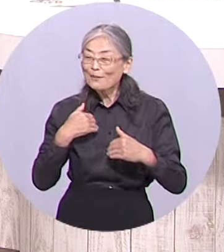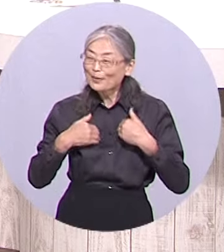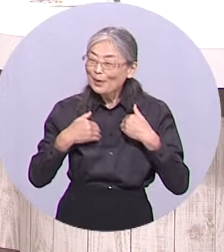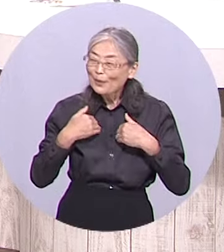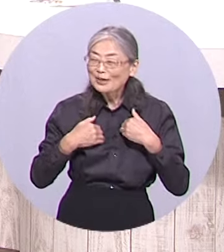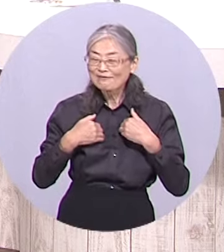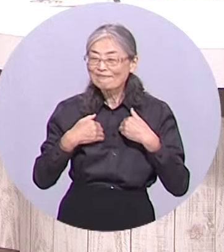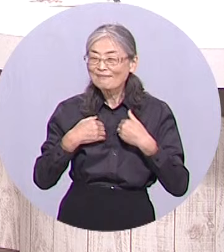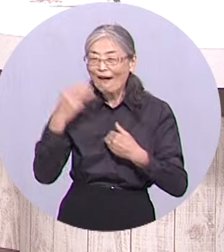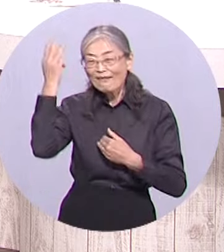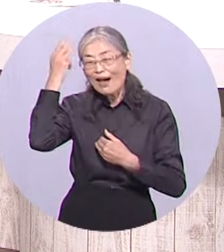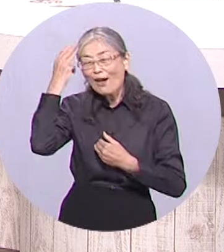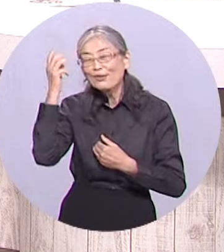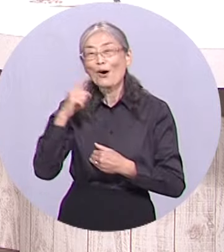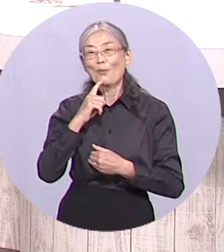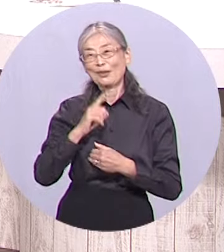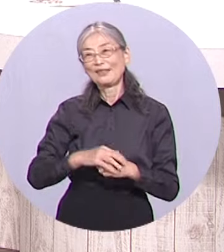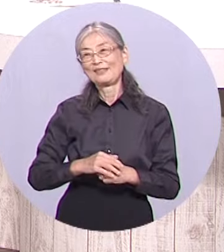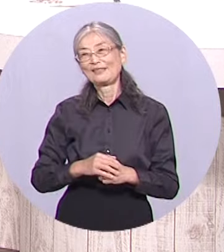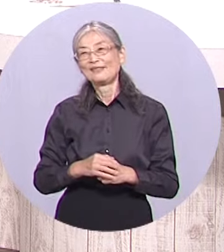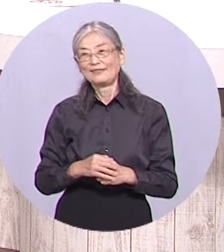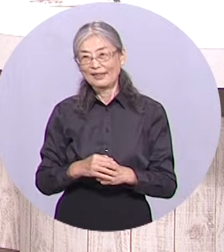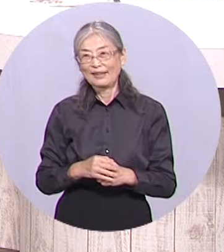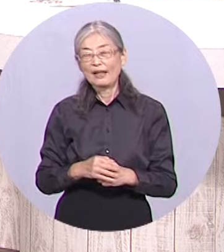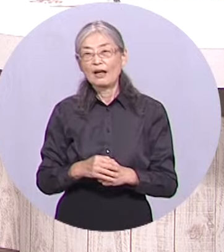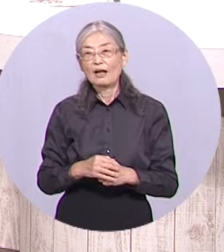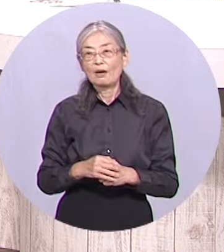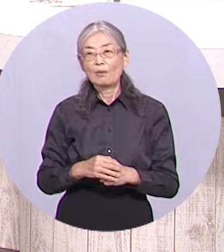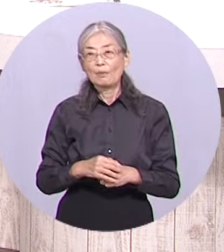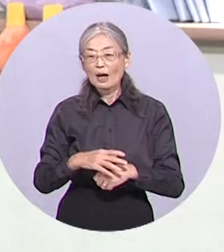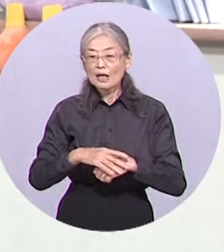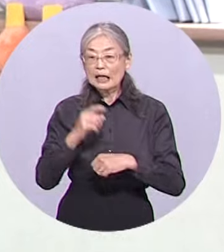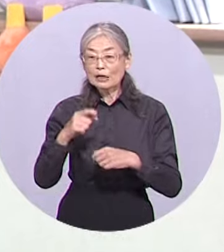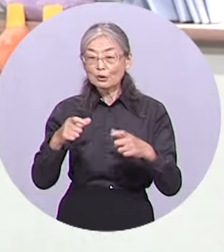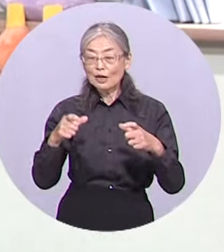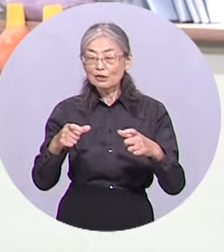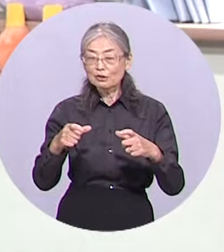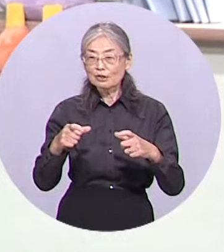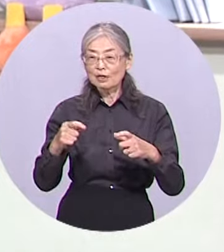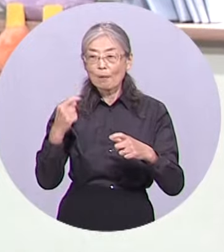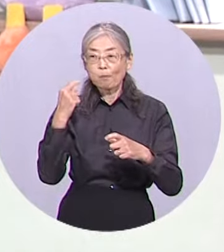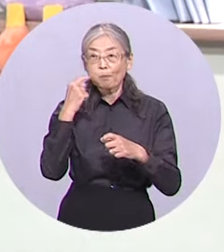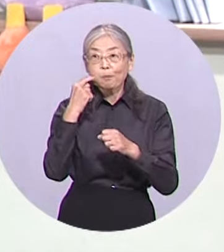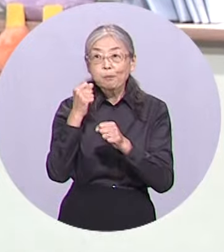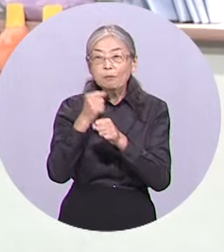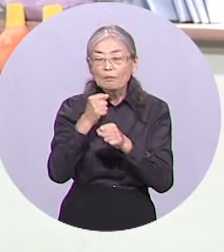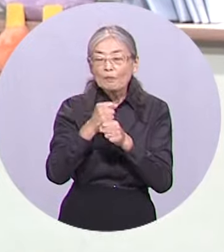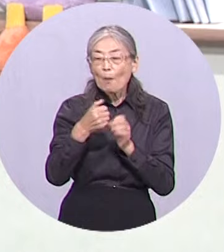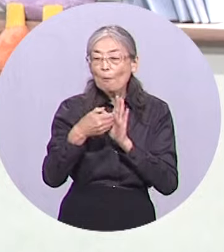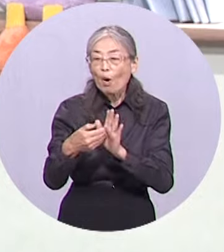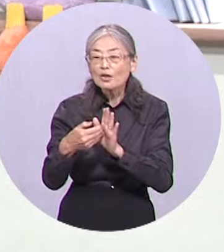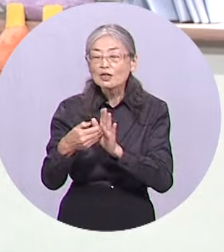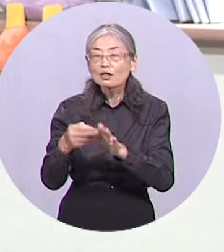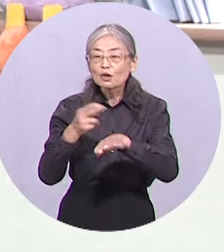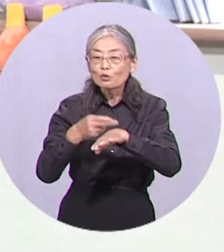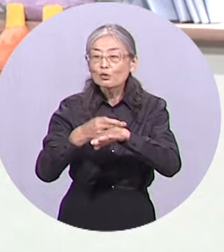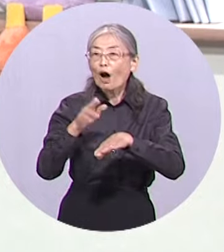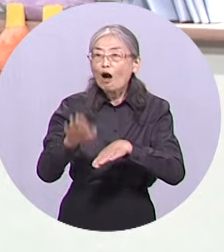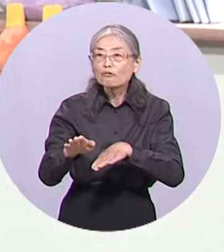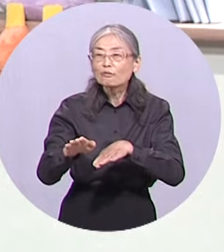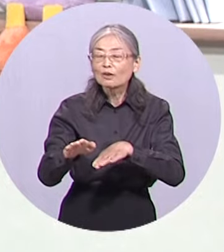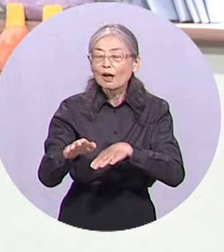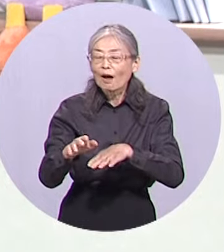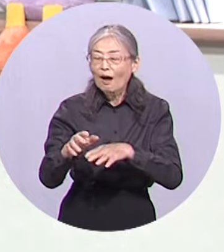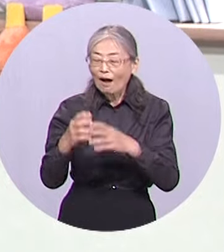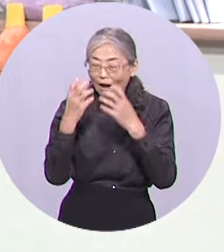企画展で行ってみたくなりました、 最初のお札にもその偽造防止のね、ノウハウがあったなんてびっくりし